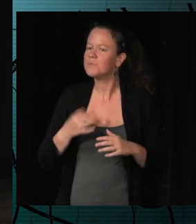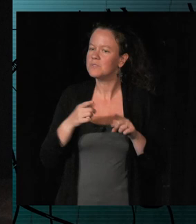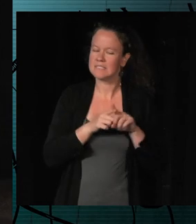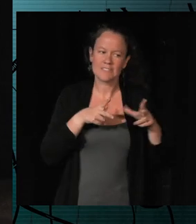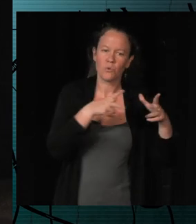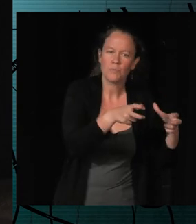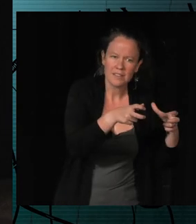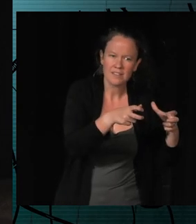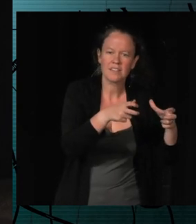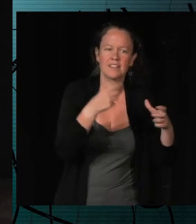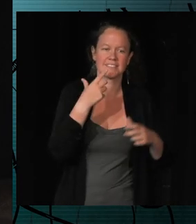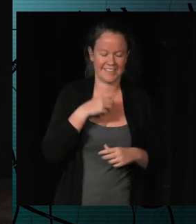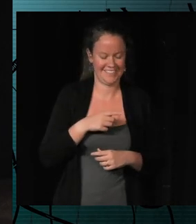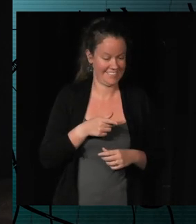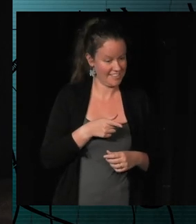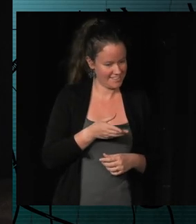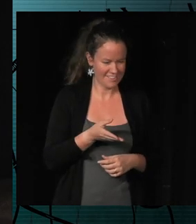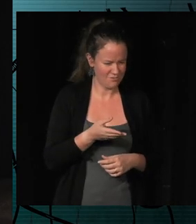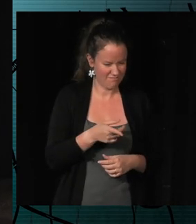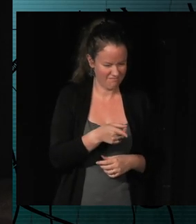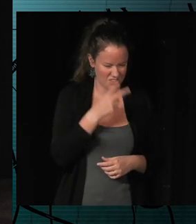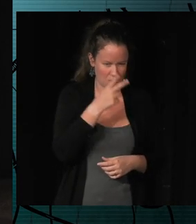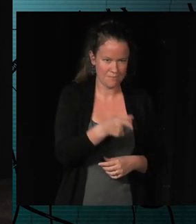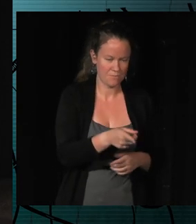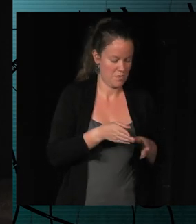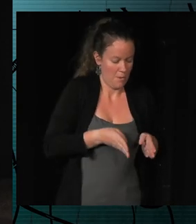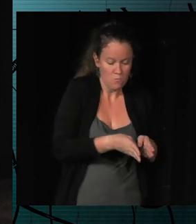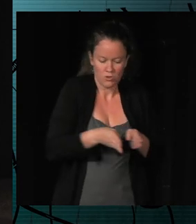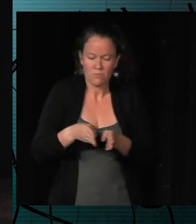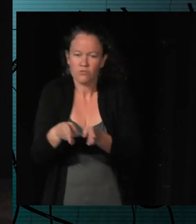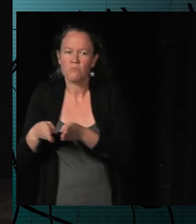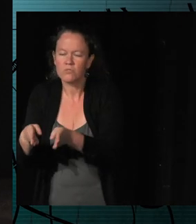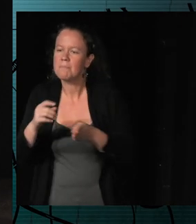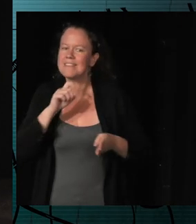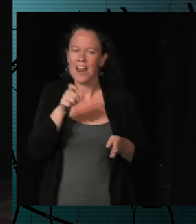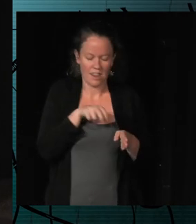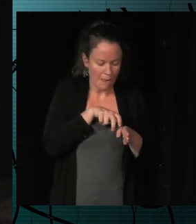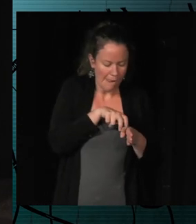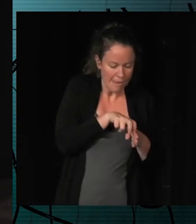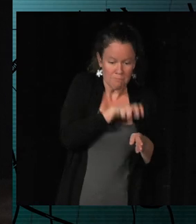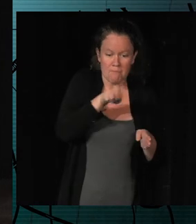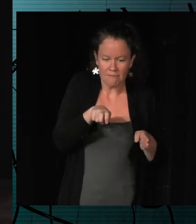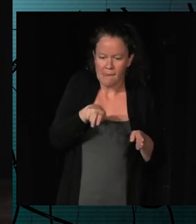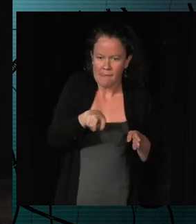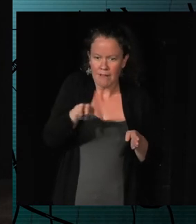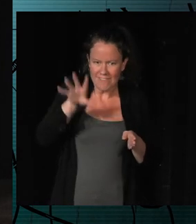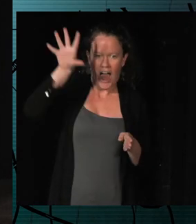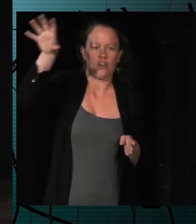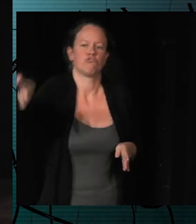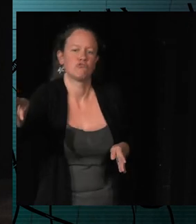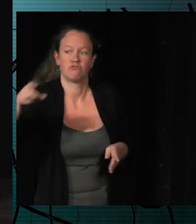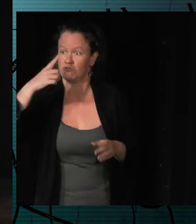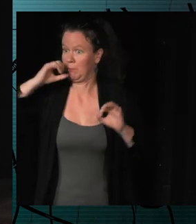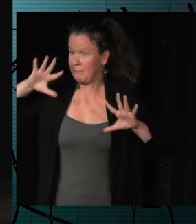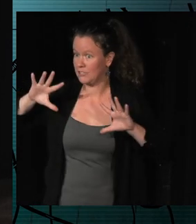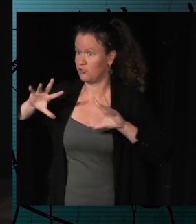Rose saute un petit peu sur les poutres en métal pour arriver du coup jusqu'à LSA et qu'on a vraiment l'impression qu'elle vient de de traverser une épreuve de jeux vidéo et quand il y a la musique